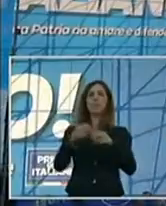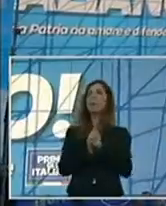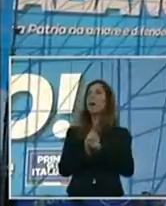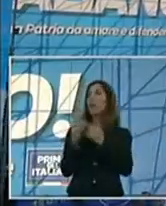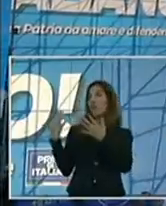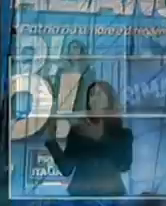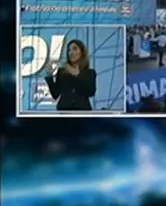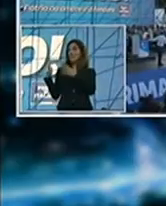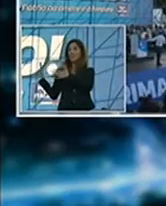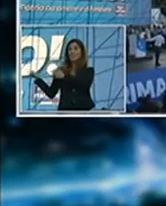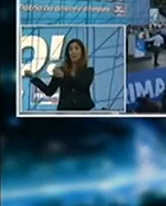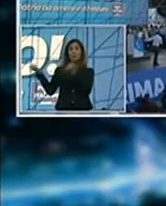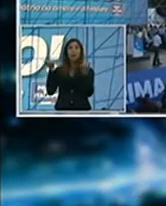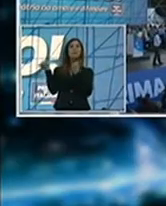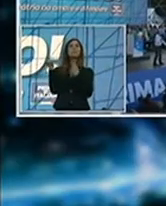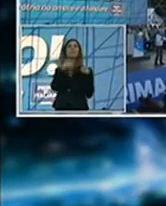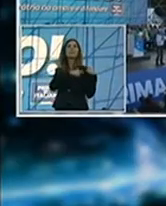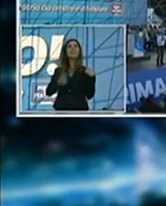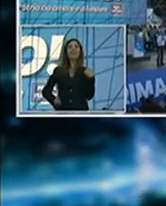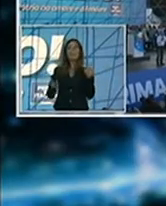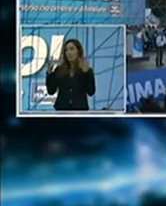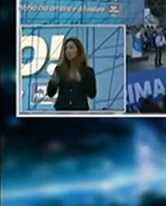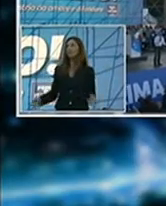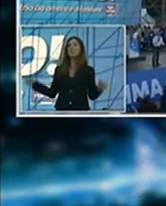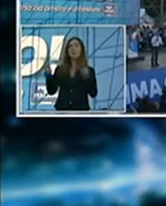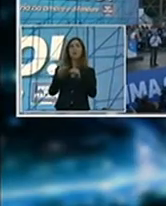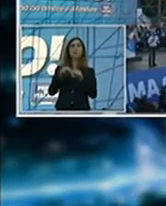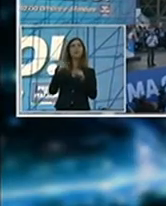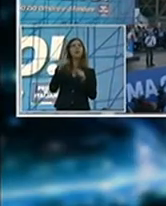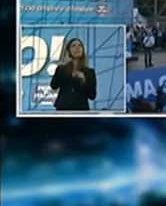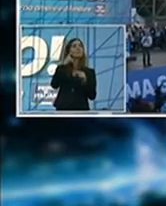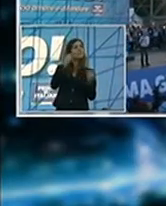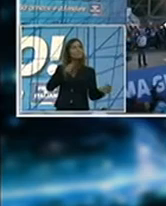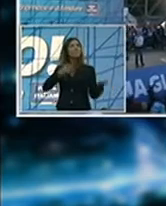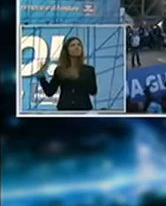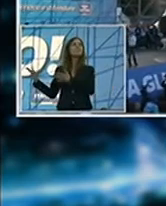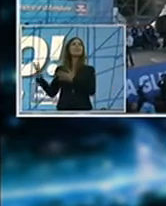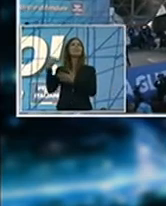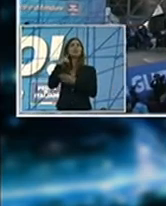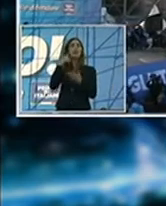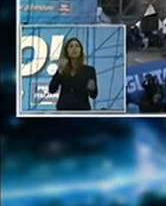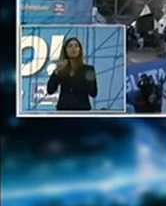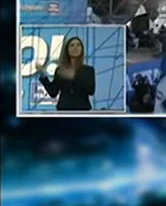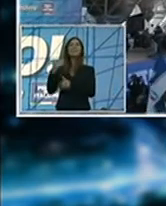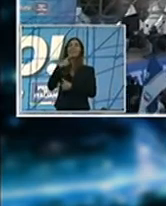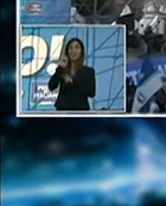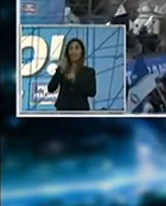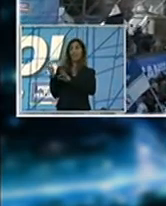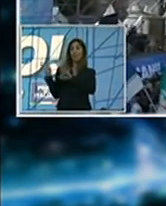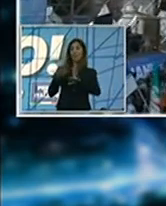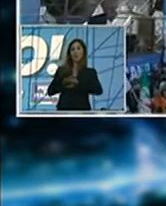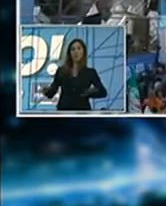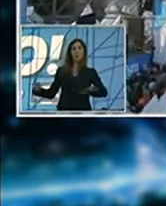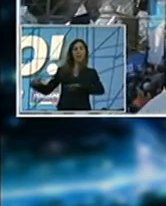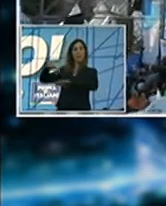Sicuramente. Che secondo me sono molti di più di quelli che erano attesi dalla questura, che erano 40.000. Siamo più vicini ai 100.000, a colpo d'occhio,